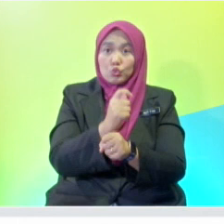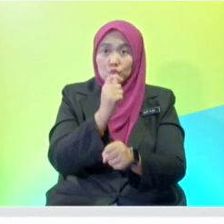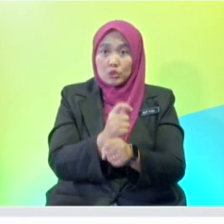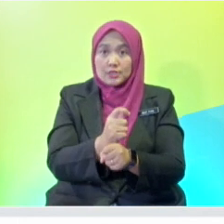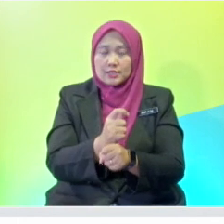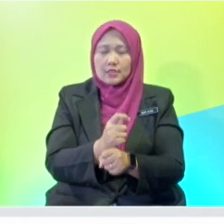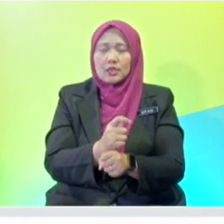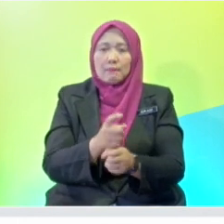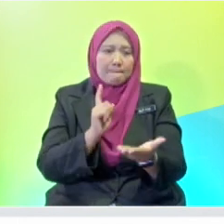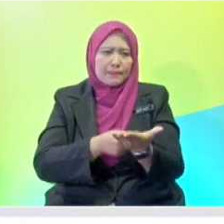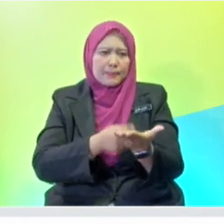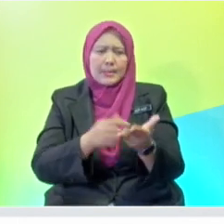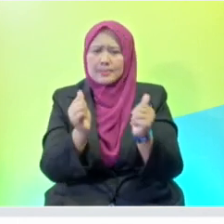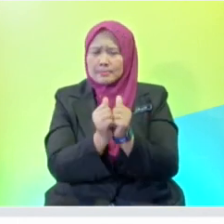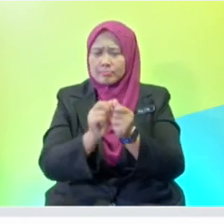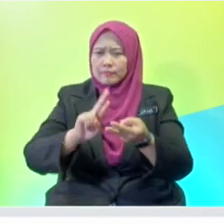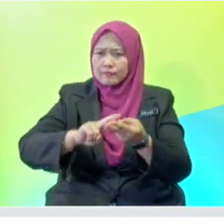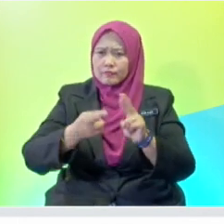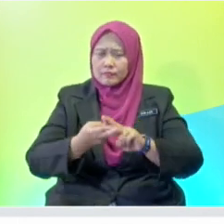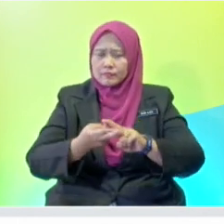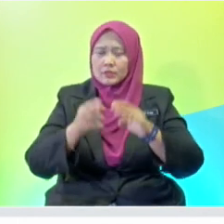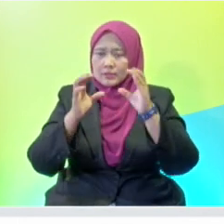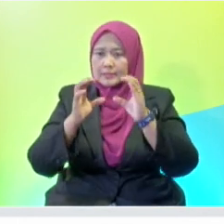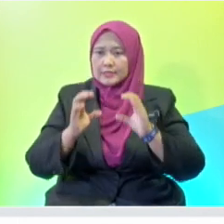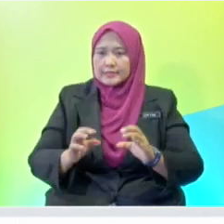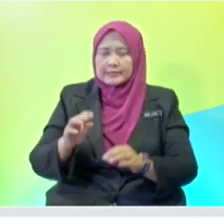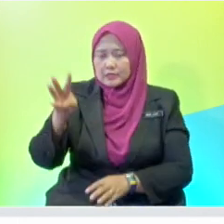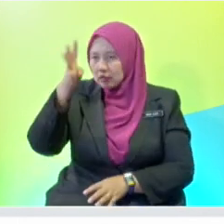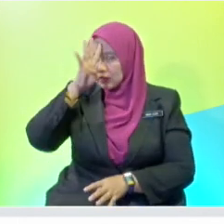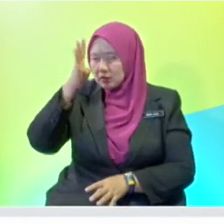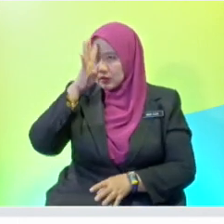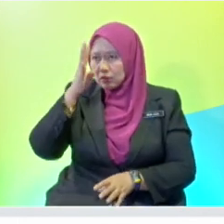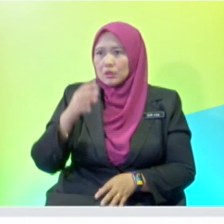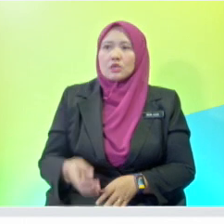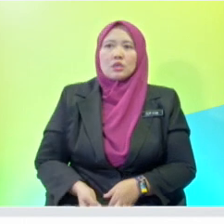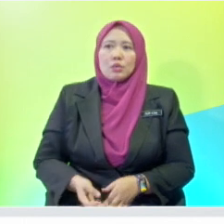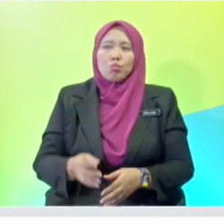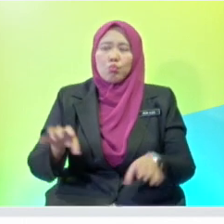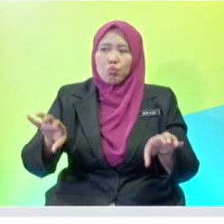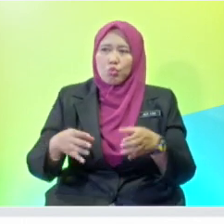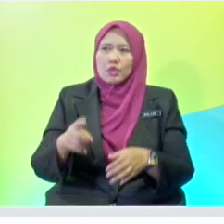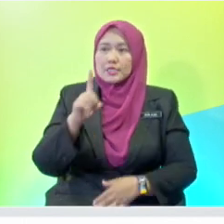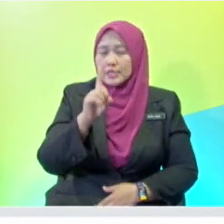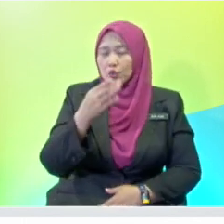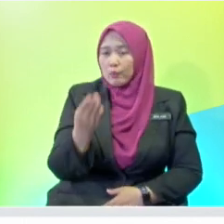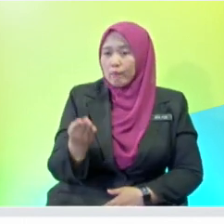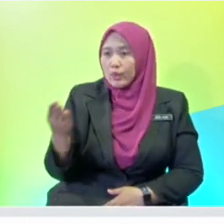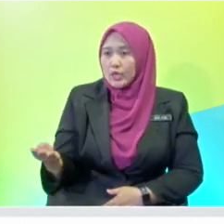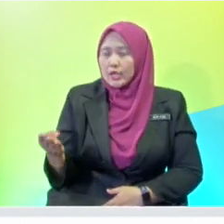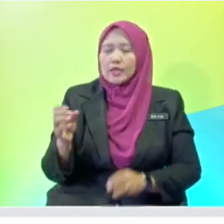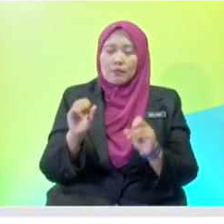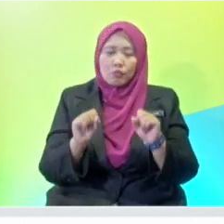kreatif menjalankan satu Project untuk menghasilkan bahan yang boleh digunakan untuk warga emas